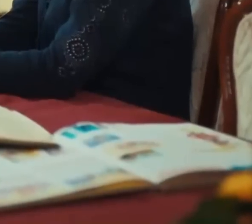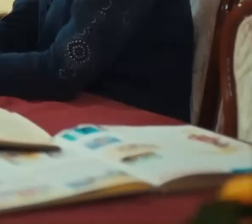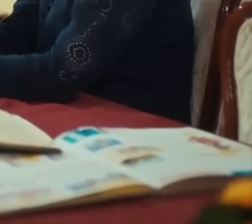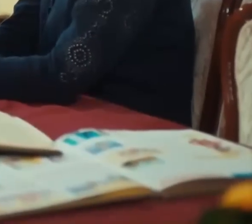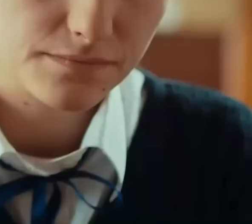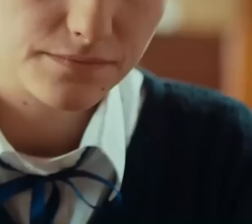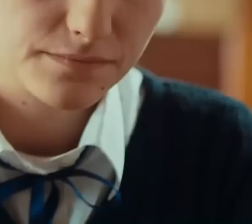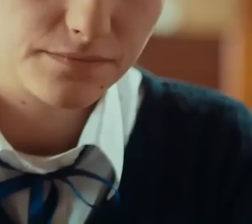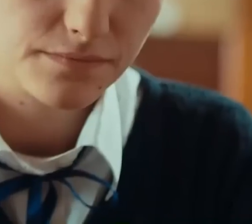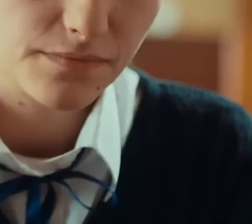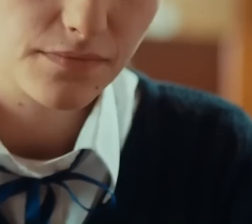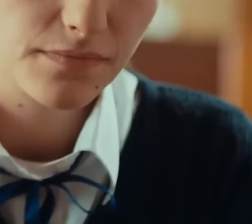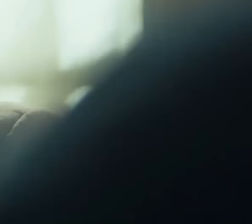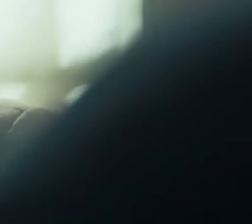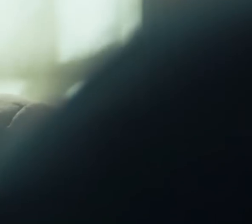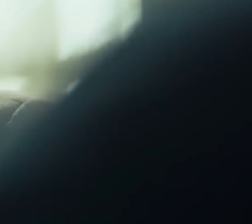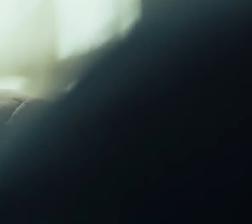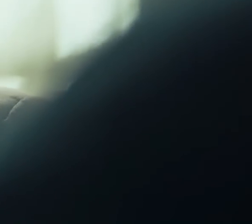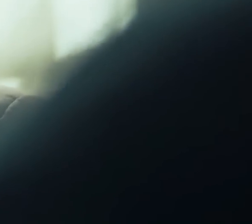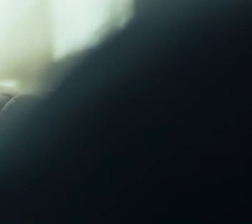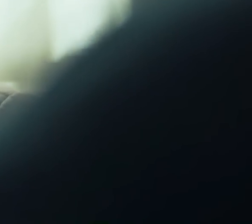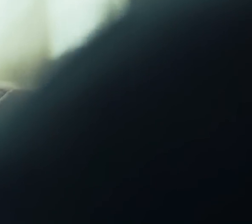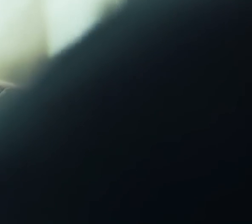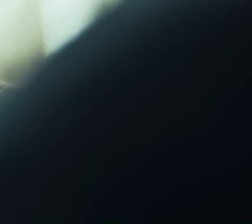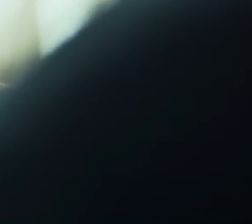Rasim kaygılı gözünü çıkarttı, masaya koyup Güler'e döndü.